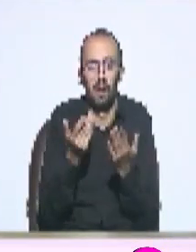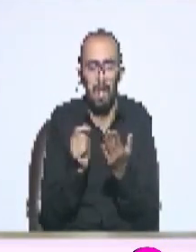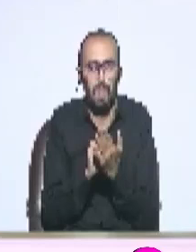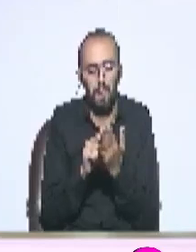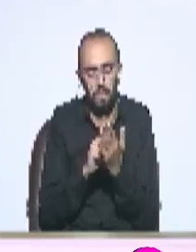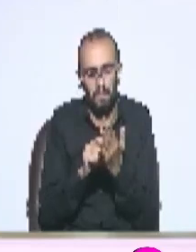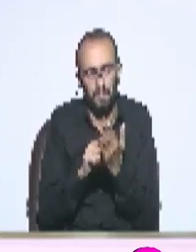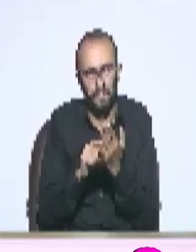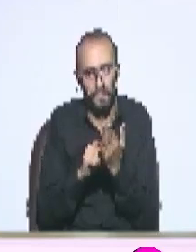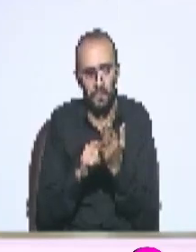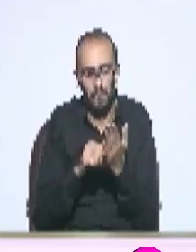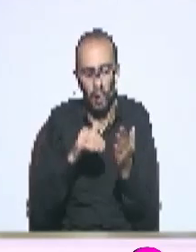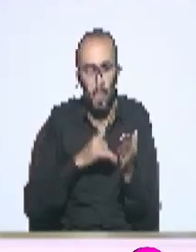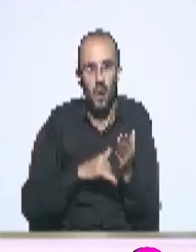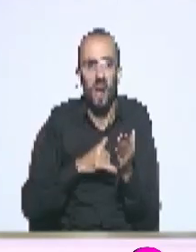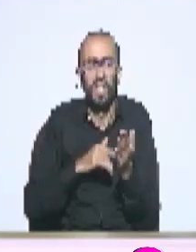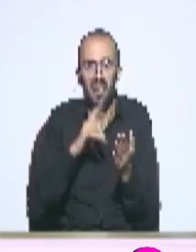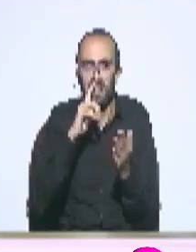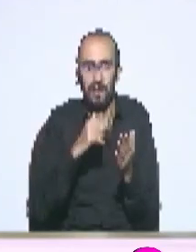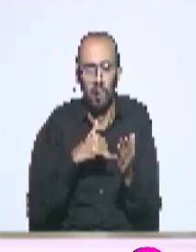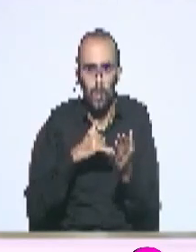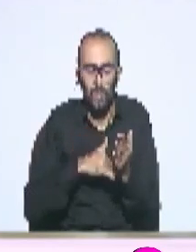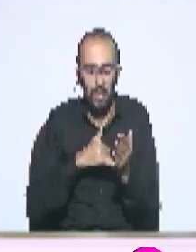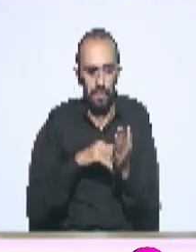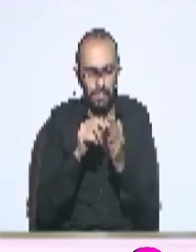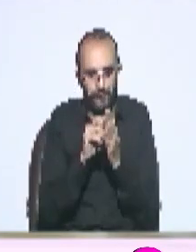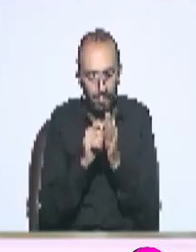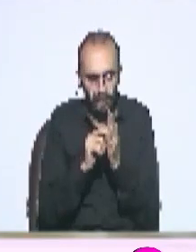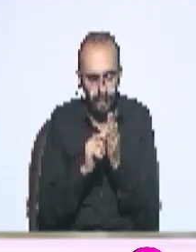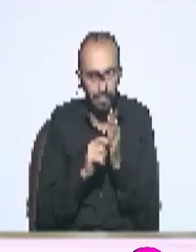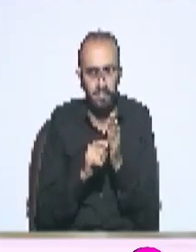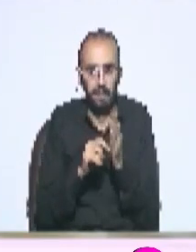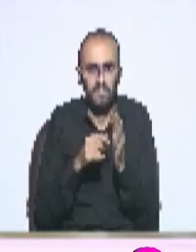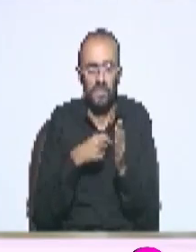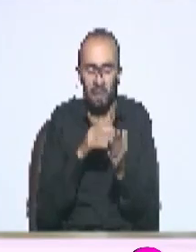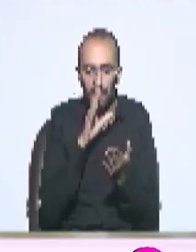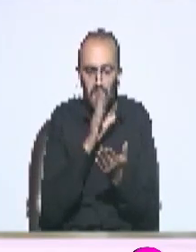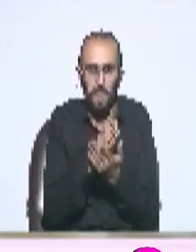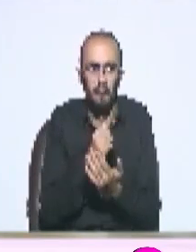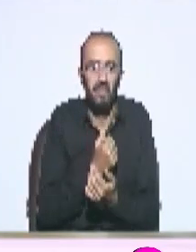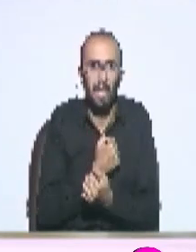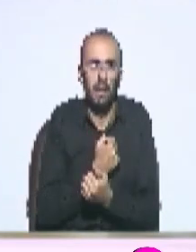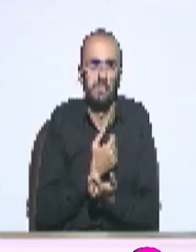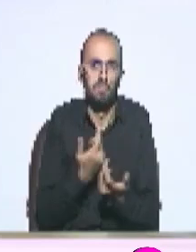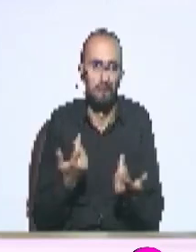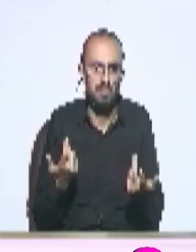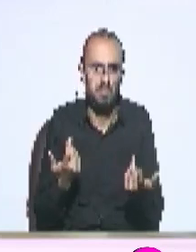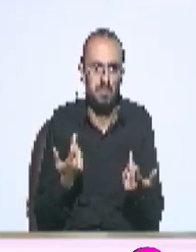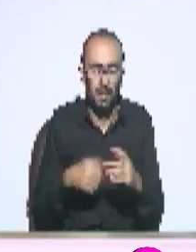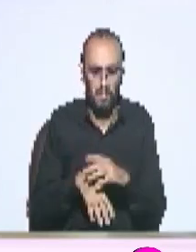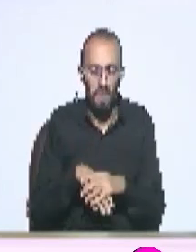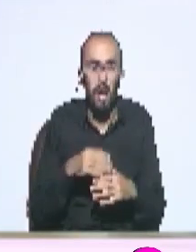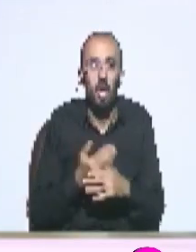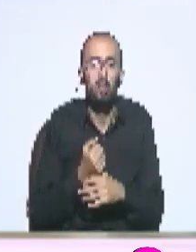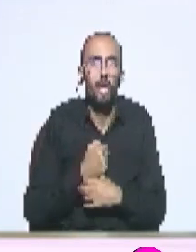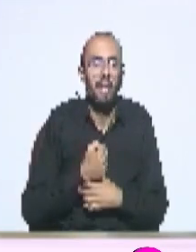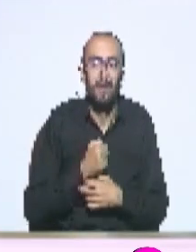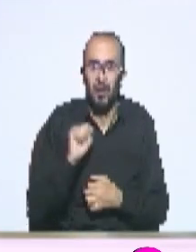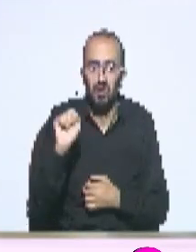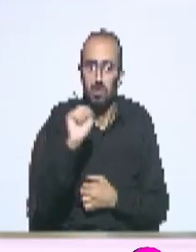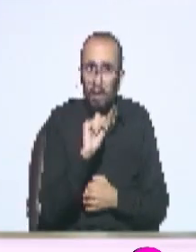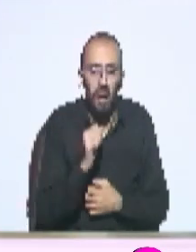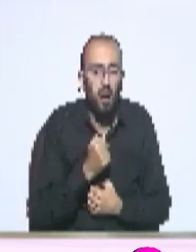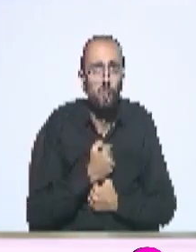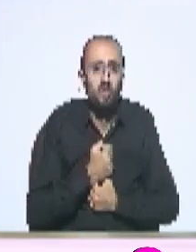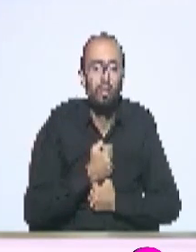واكتب الحاجات اللي انا جوه نفسي بتضايقني زي ما حضرتك بت و منتس راحه مع نفسي لان انا مش بعمل ده عشان حد تاني انا بعمل دوت